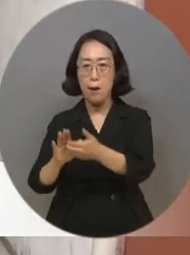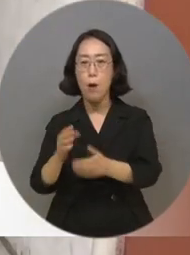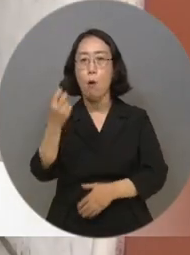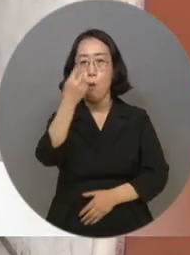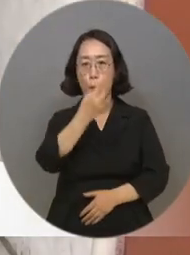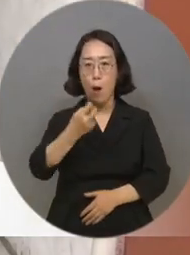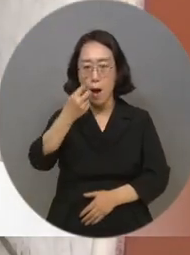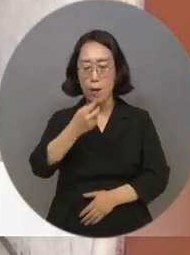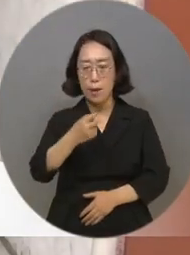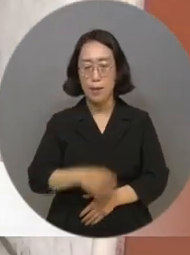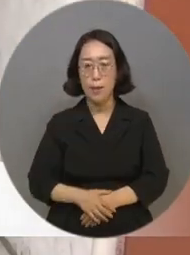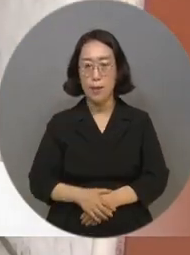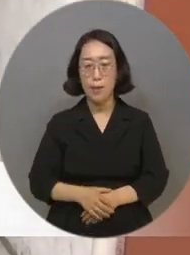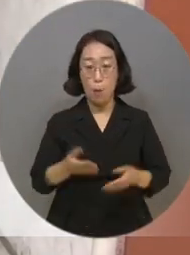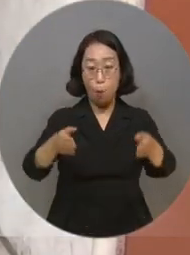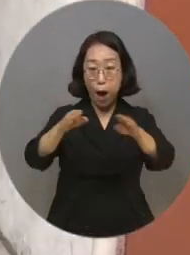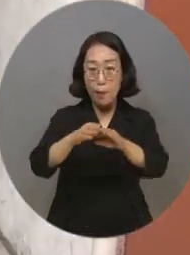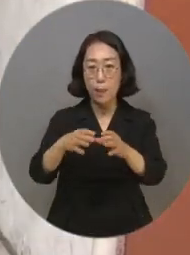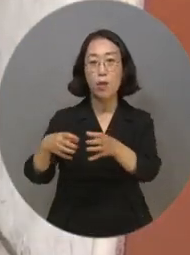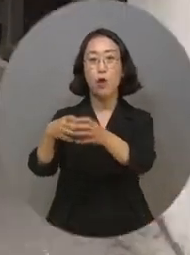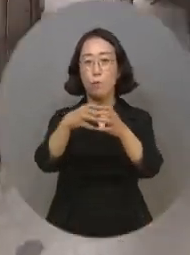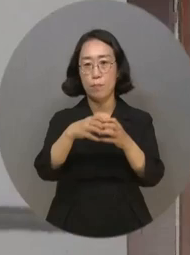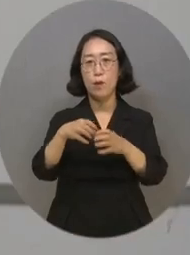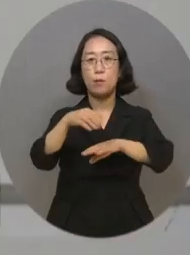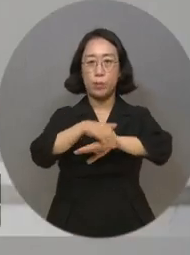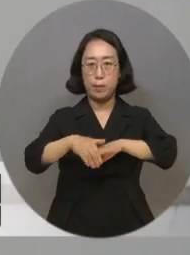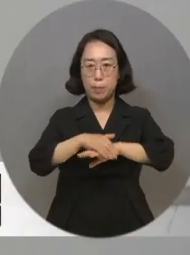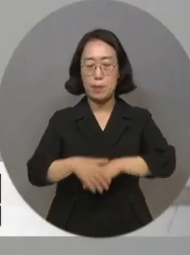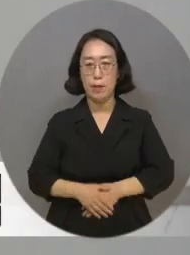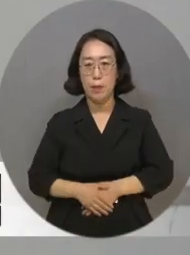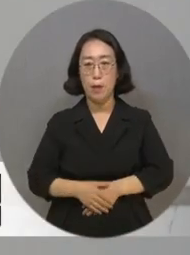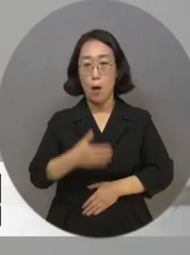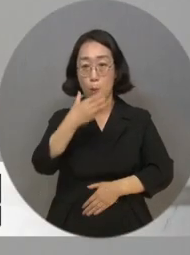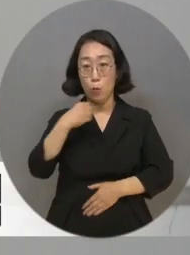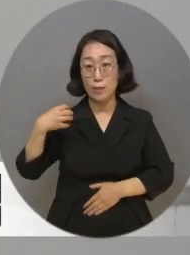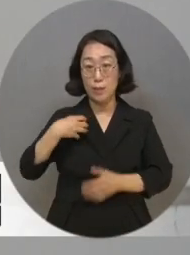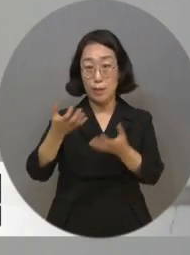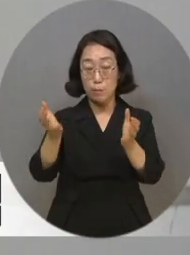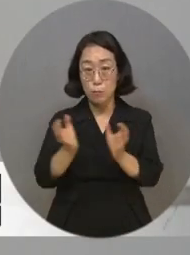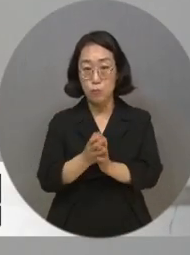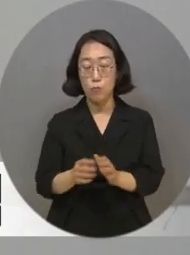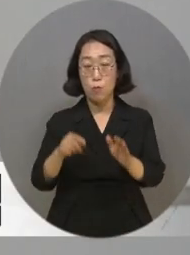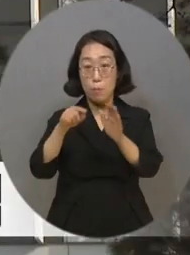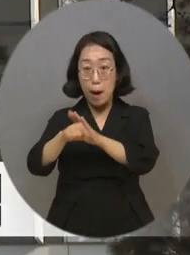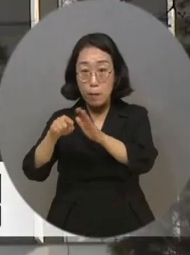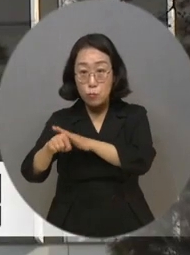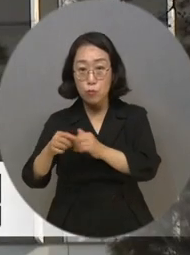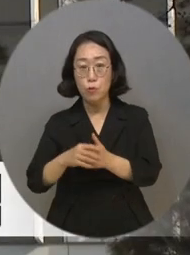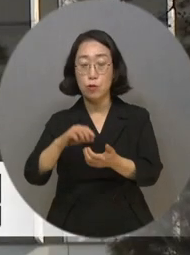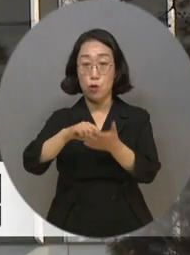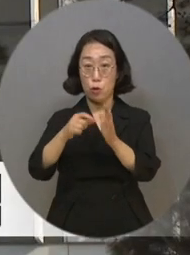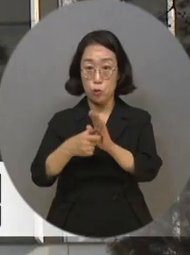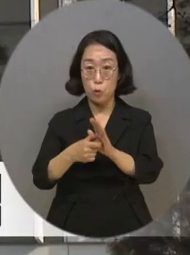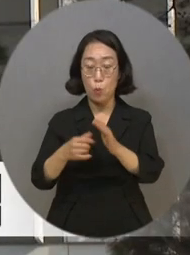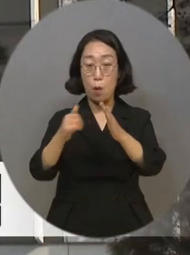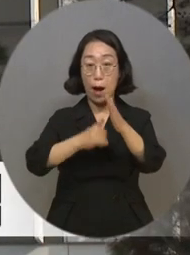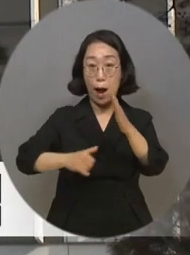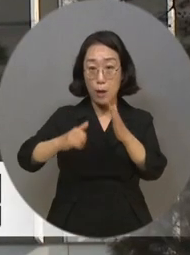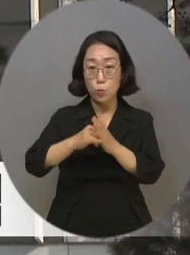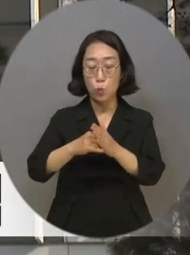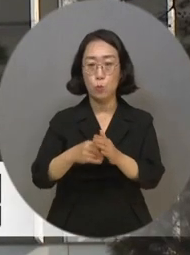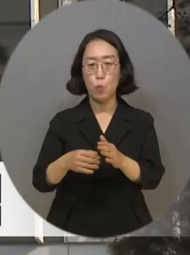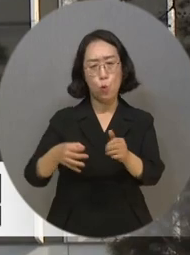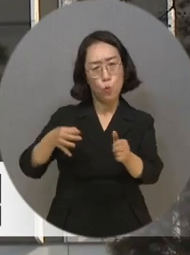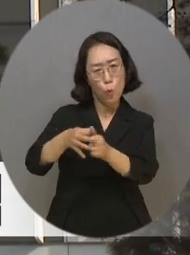위한 민관 협력 체계를 구축합니다. 보건복지부는 방문 요양 서비스의 적정성과 가족 요양급여